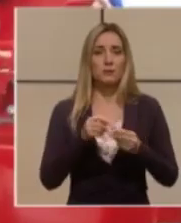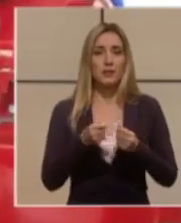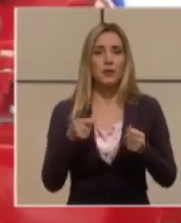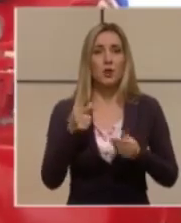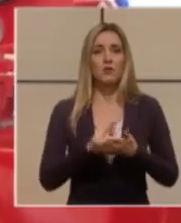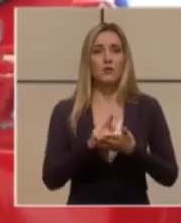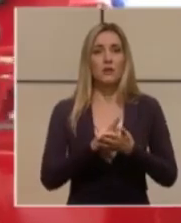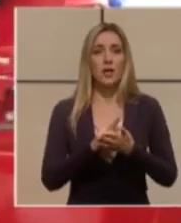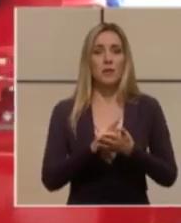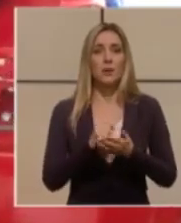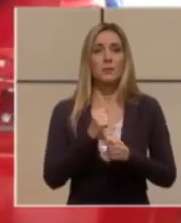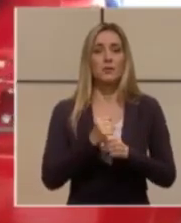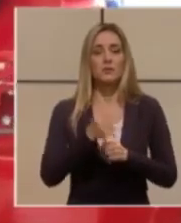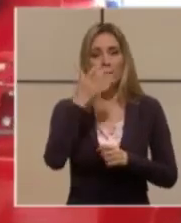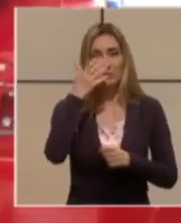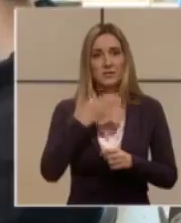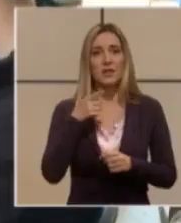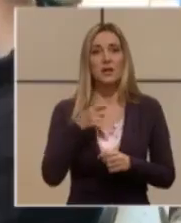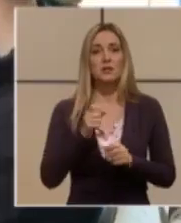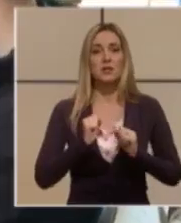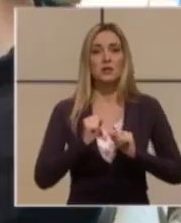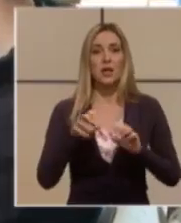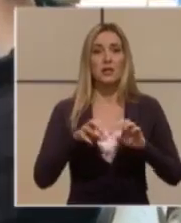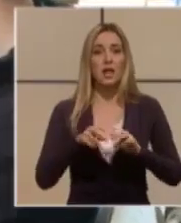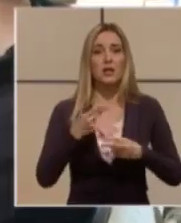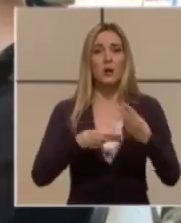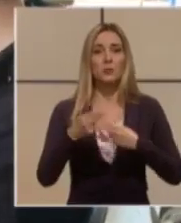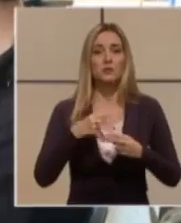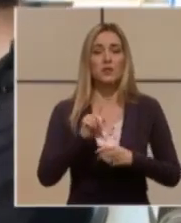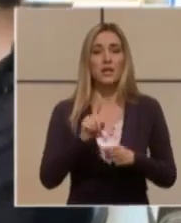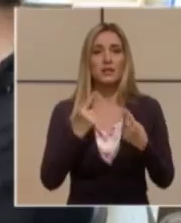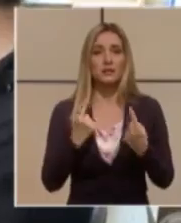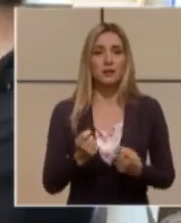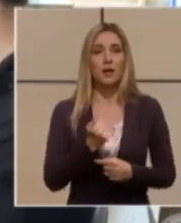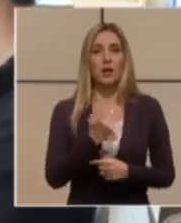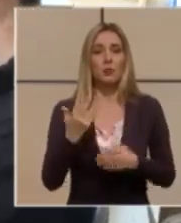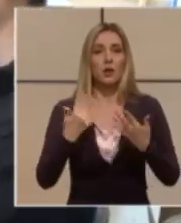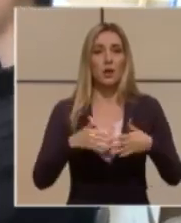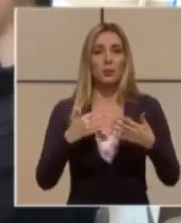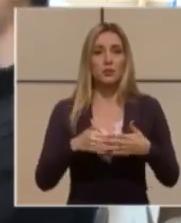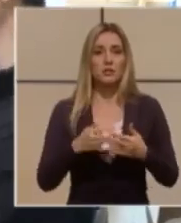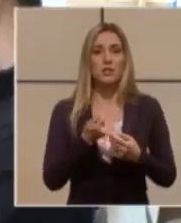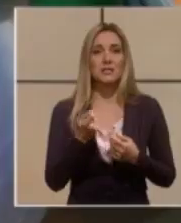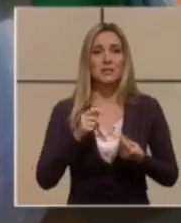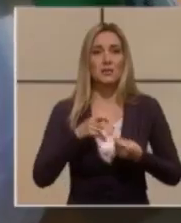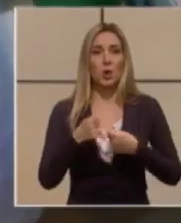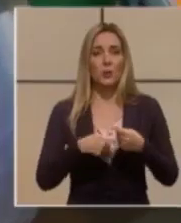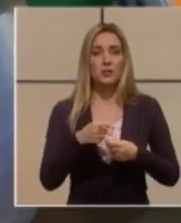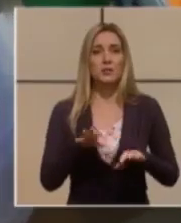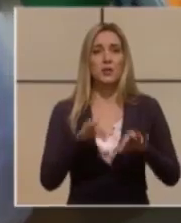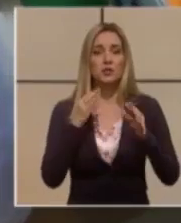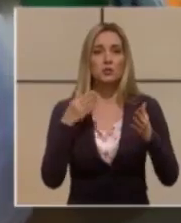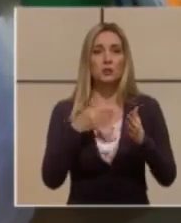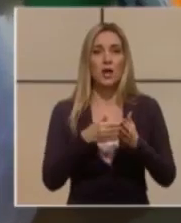vrijeme proizvodi vizire. Time su zadržali radnike, a proizvodnja nije stala. Brojna poduzeća i sitni obrtnici našli su